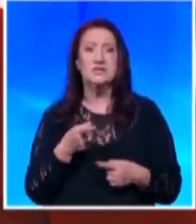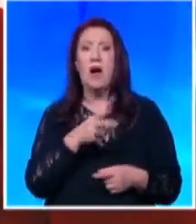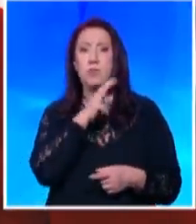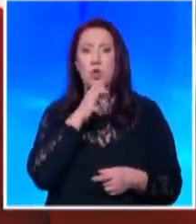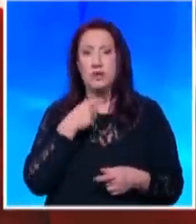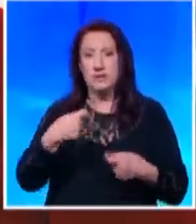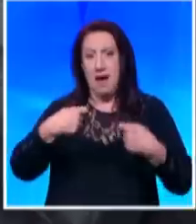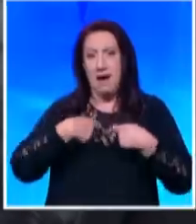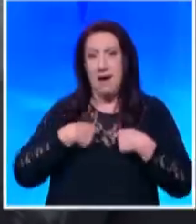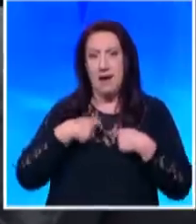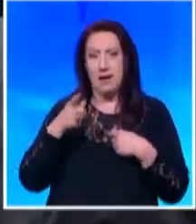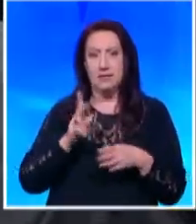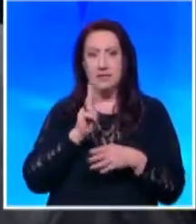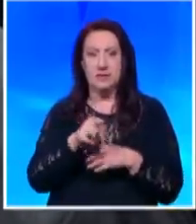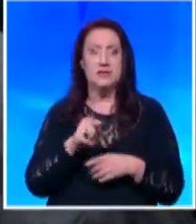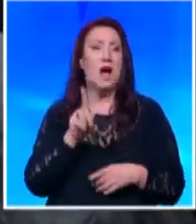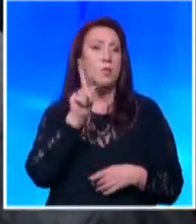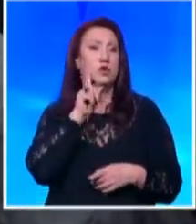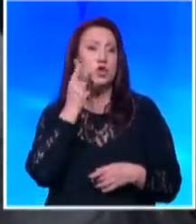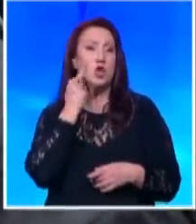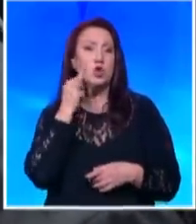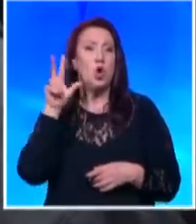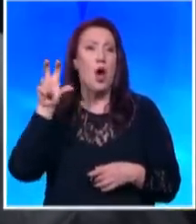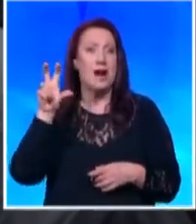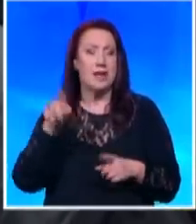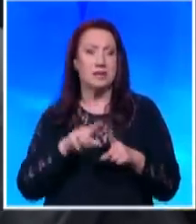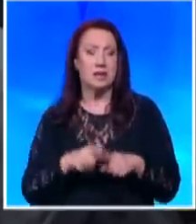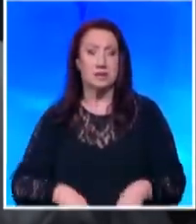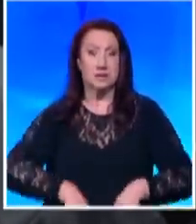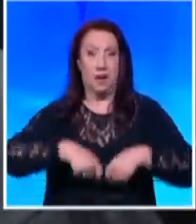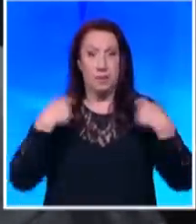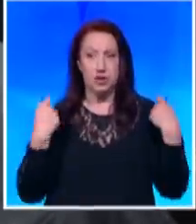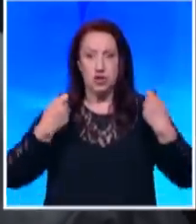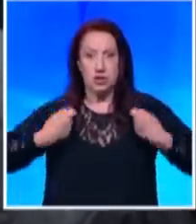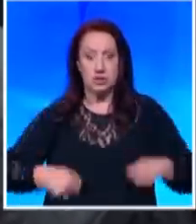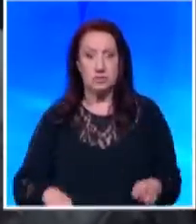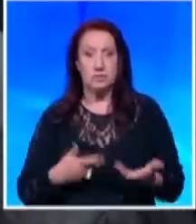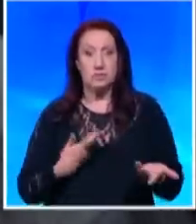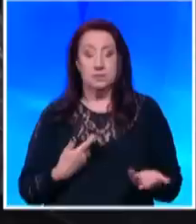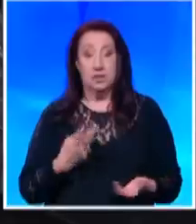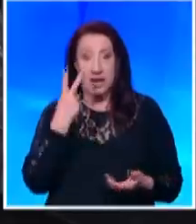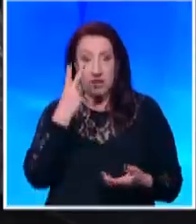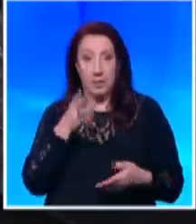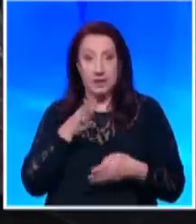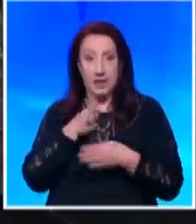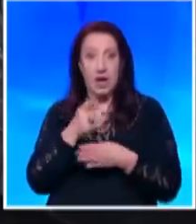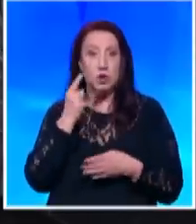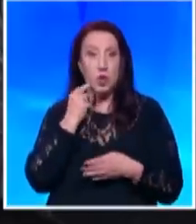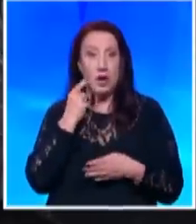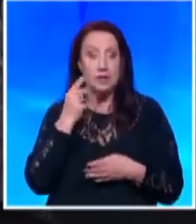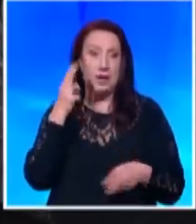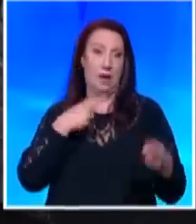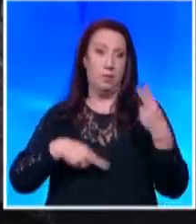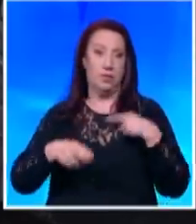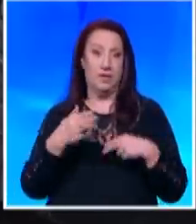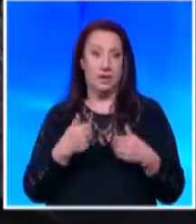туалетна. Като влезнах, ми казаха да се съблича, че трябва да... Аз бях проверяван два пъти, докато ходих до туалетна. На мен лично би